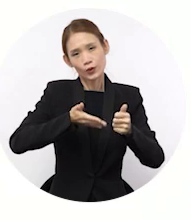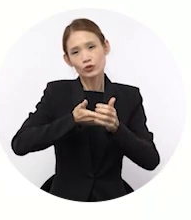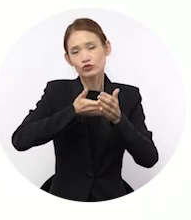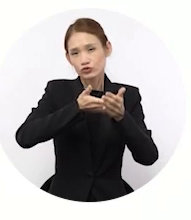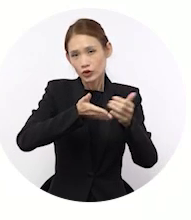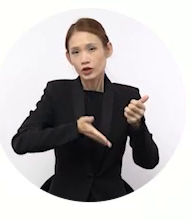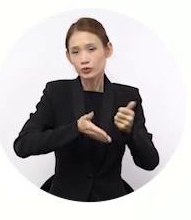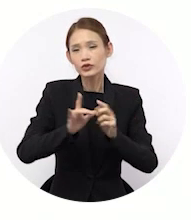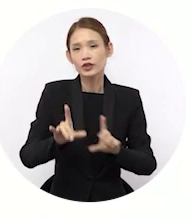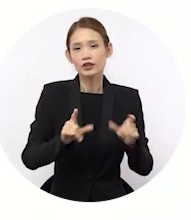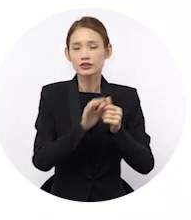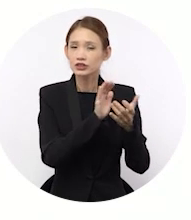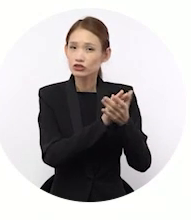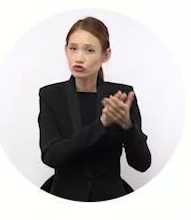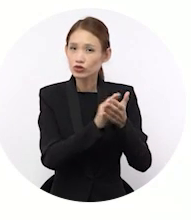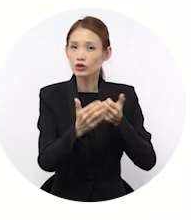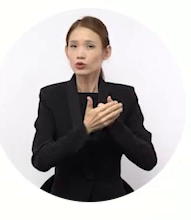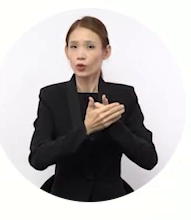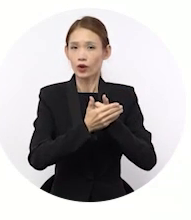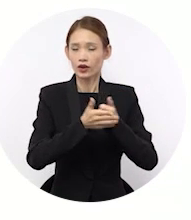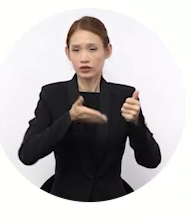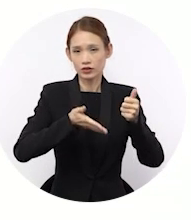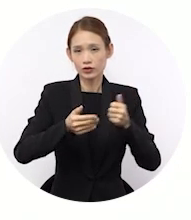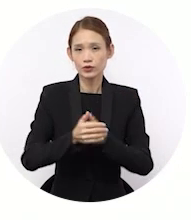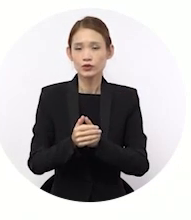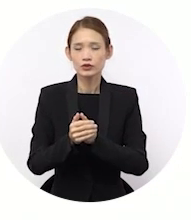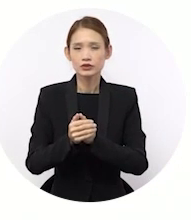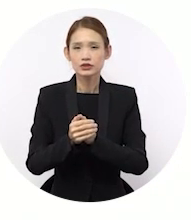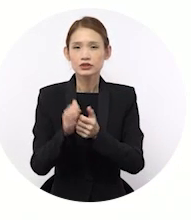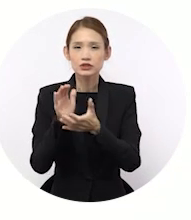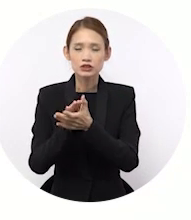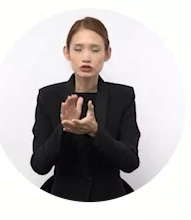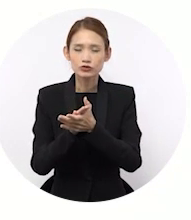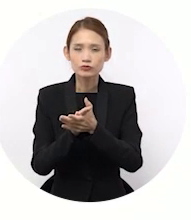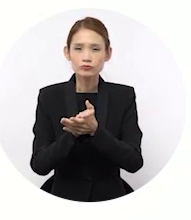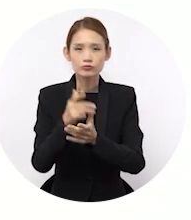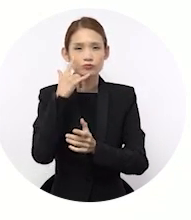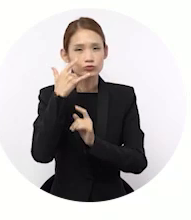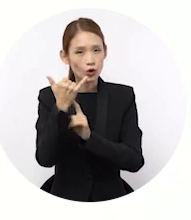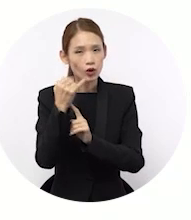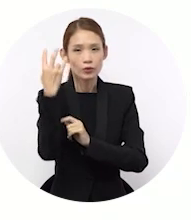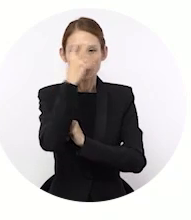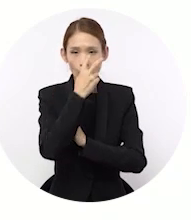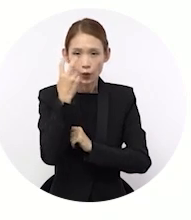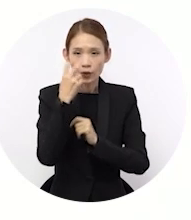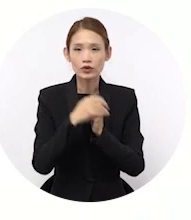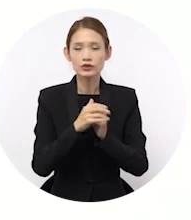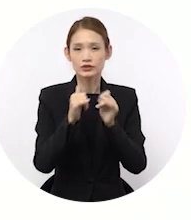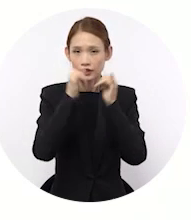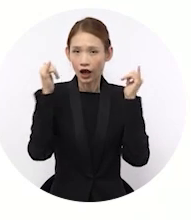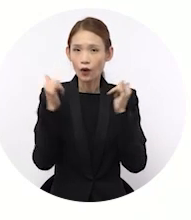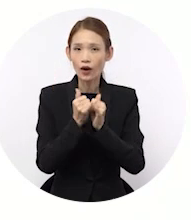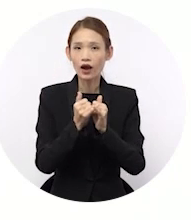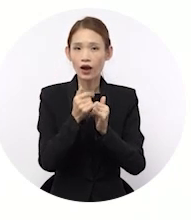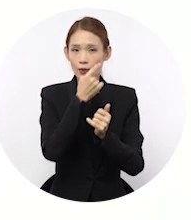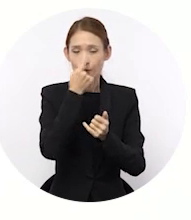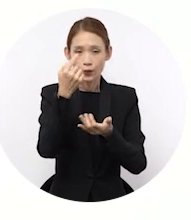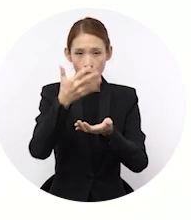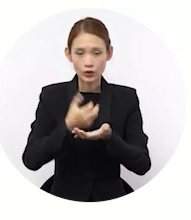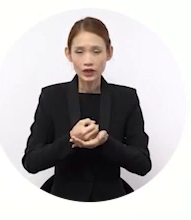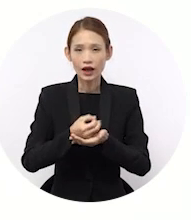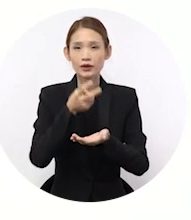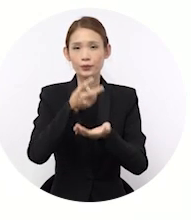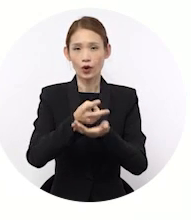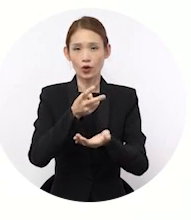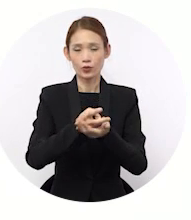있습니다. 친구들의 도움을 받기도 하고 선생님이나 부모님의 보살핌 그리고 다양한 사회보장들도 우리의